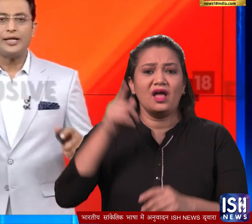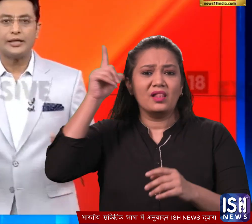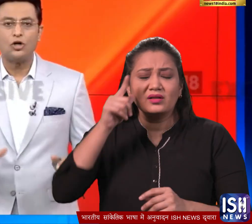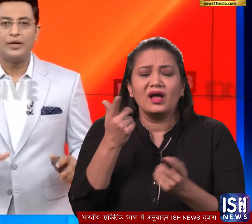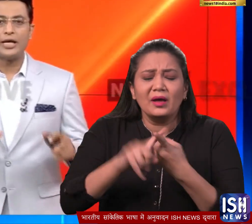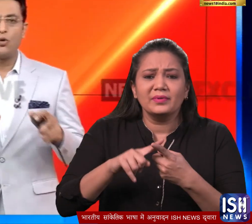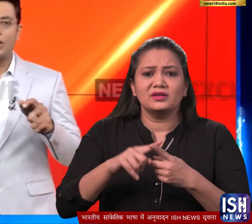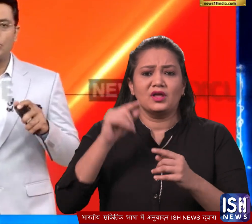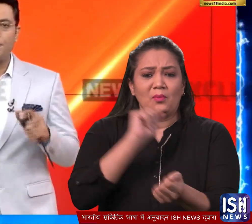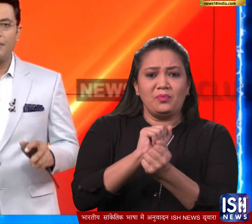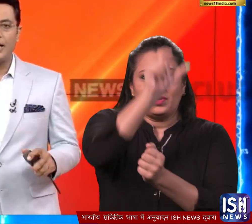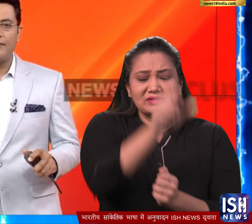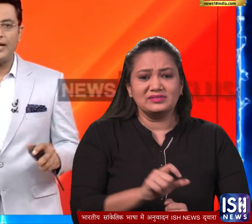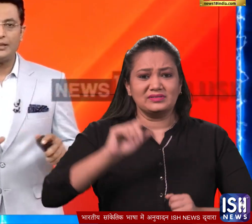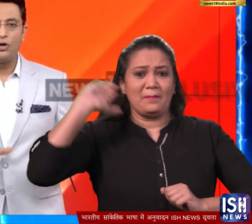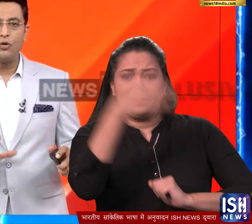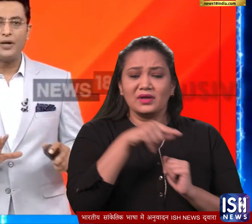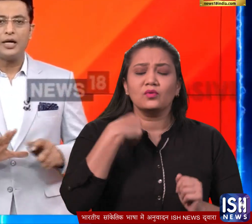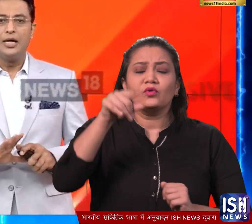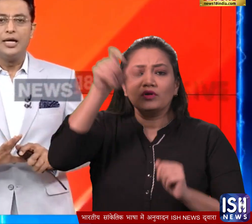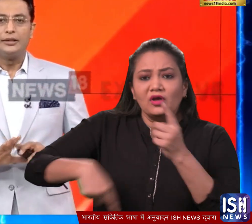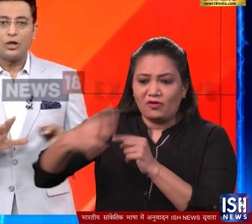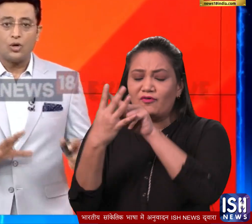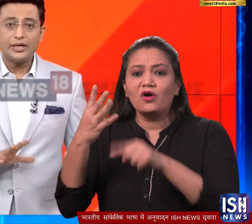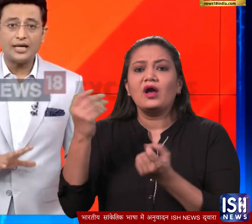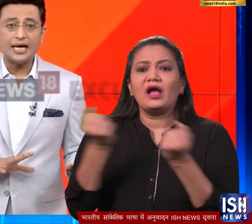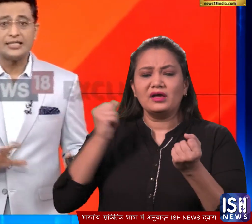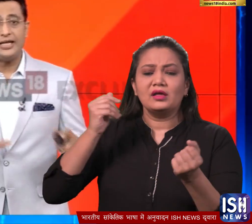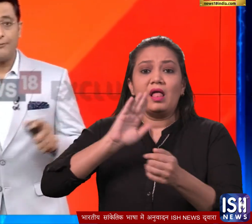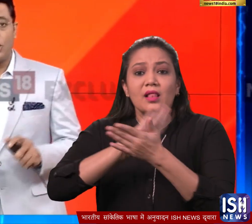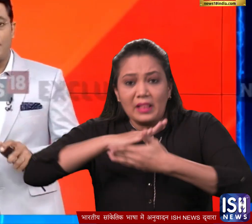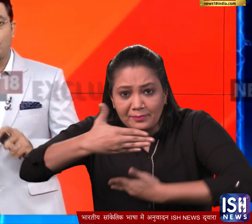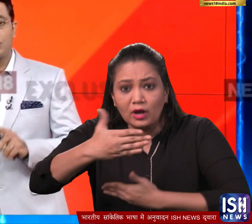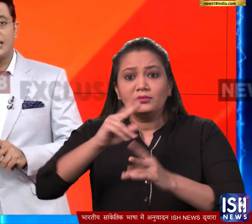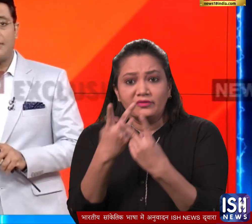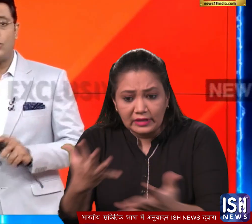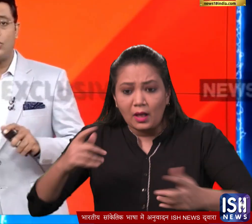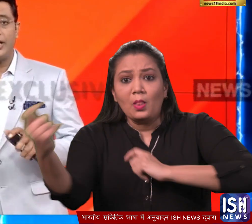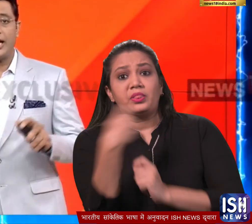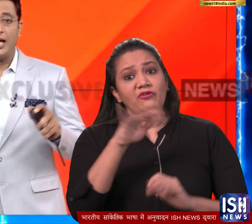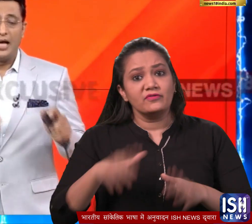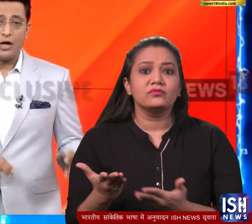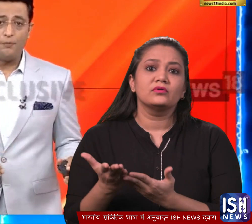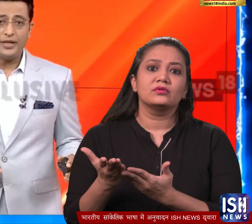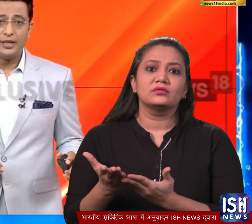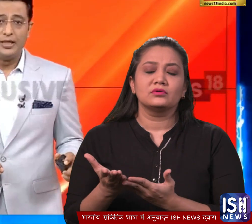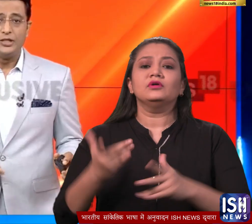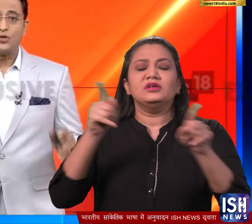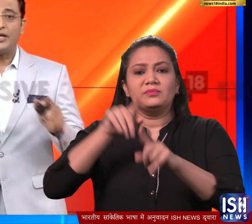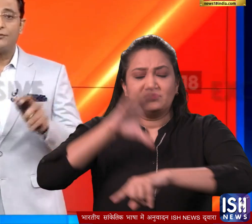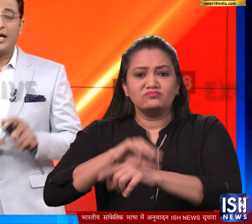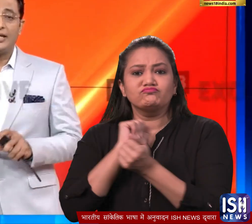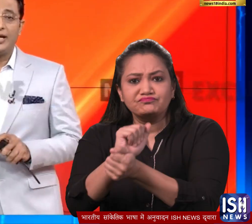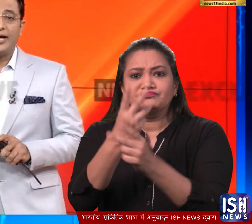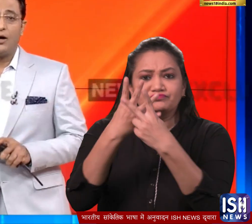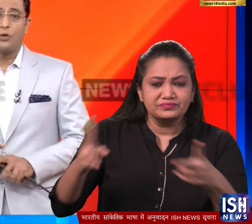की बात है कि लखनऊ में दारोगा को थप्पड़ मारने वाले दबंगों पर दारोगा की कार से लैपटॉप और दूसरा सामान लूटने का आरोप भी है,